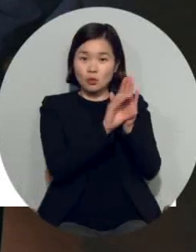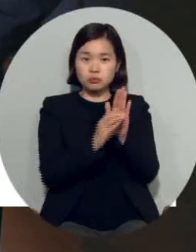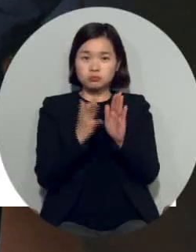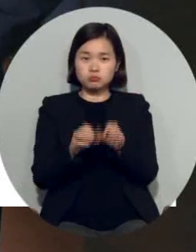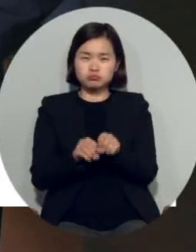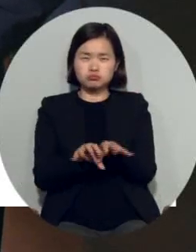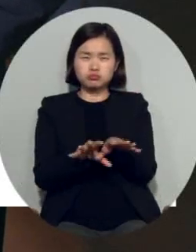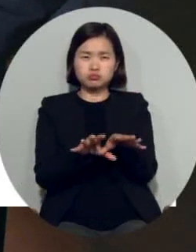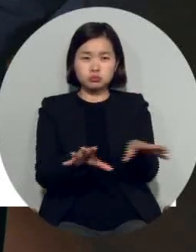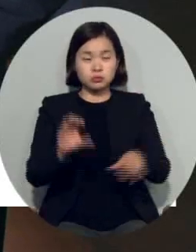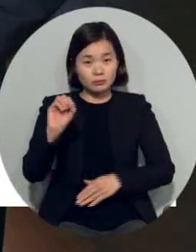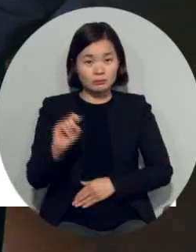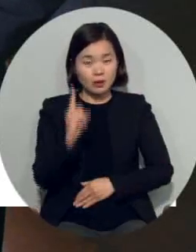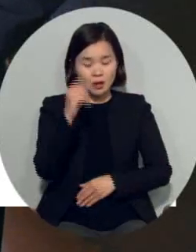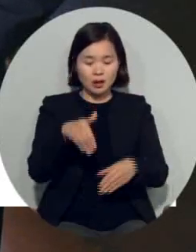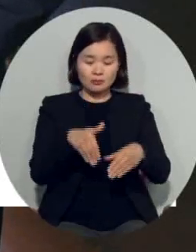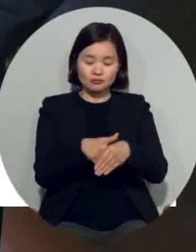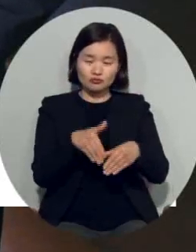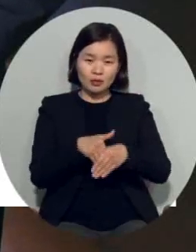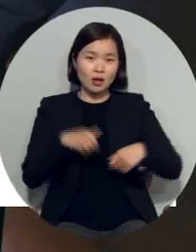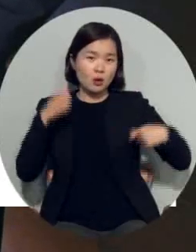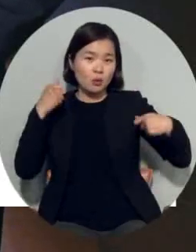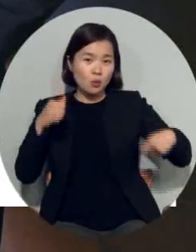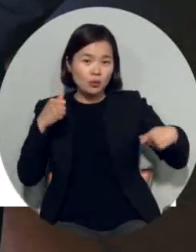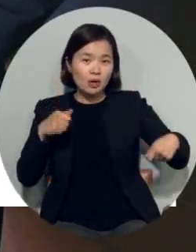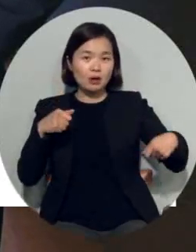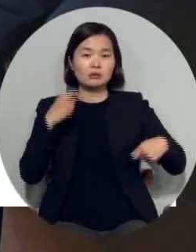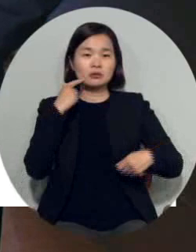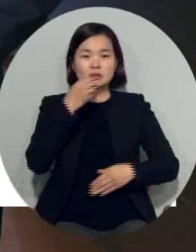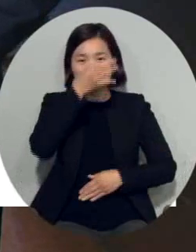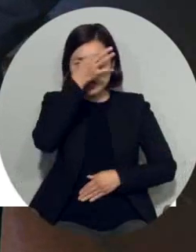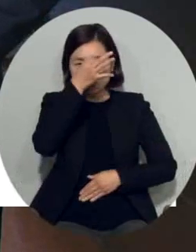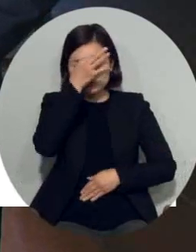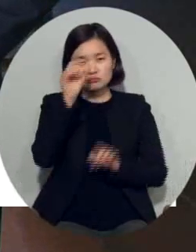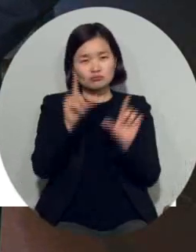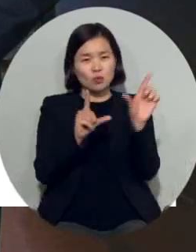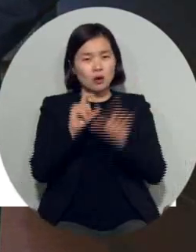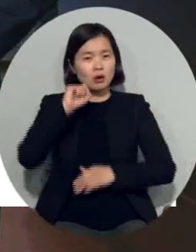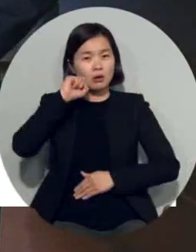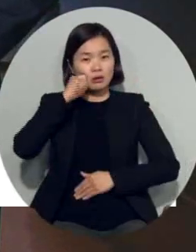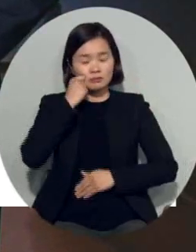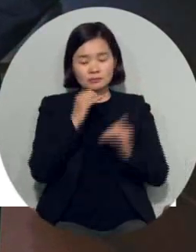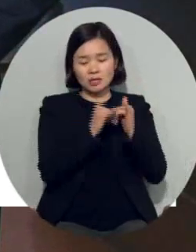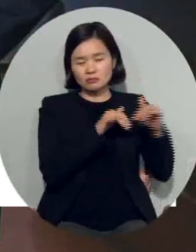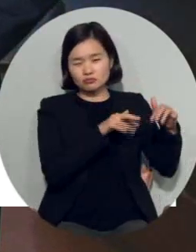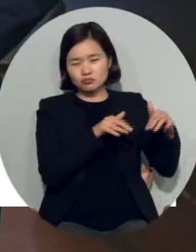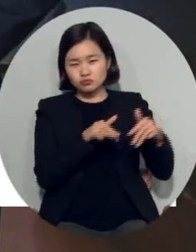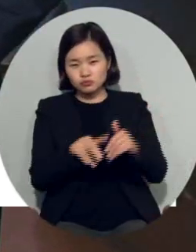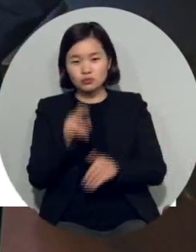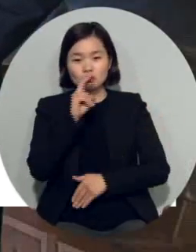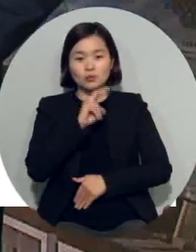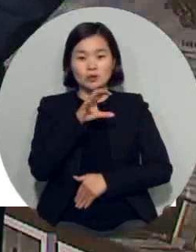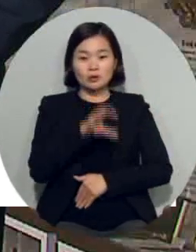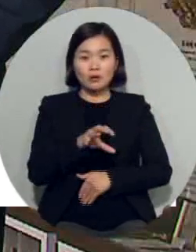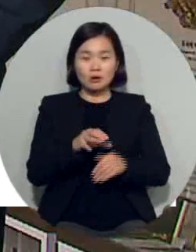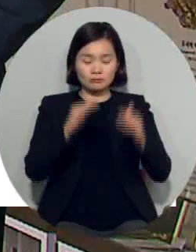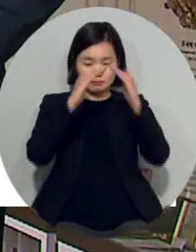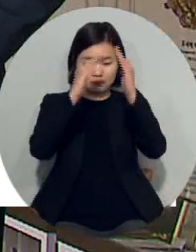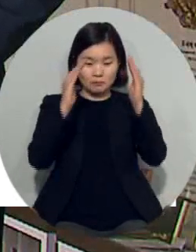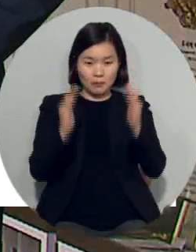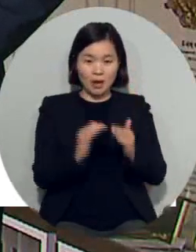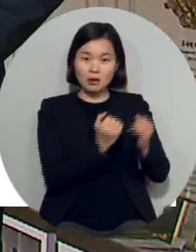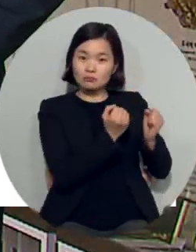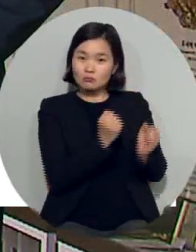코로나19 확산으로 문화 공연 예술계도 위축되고 있습니다. 사람들이 몰리는 콘서트나 제야 행사 등이